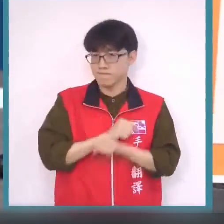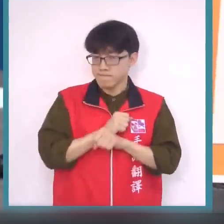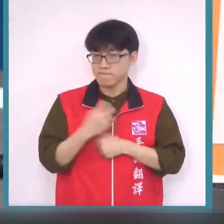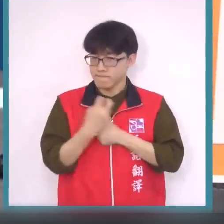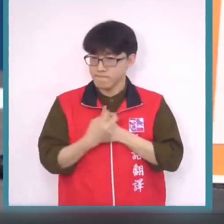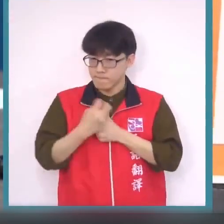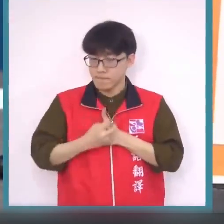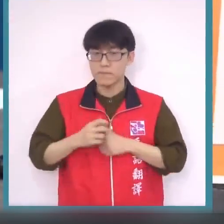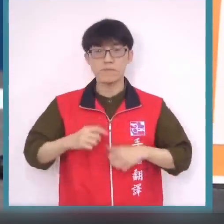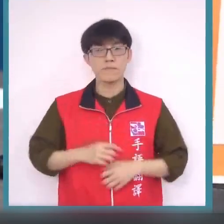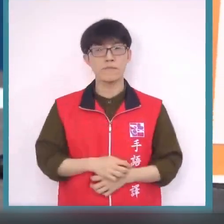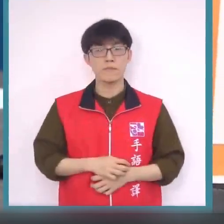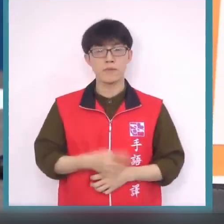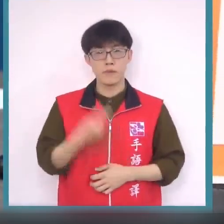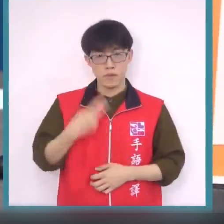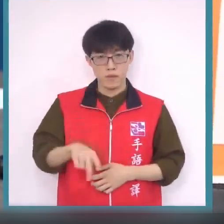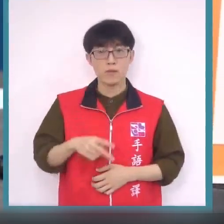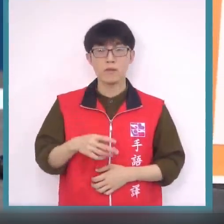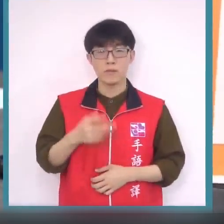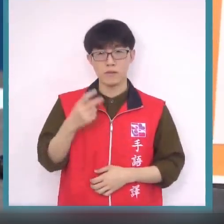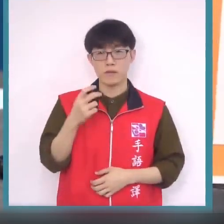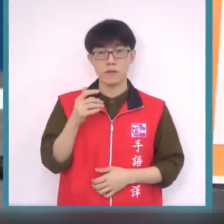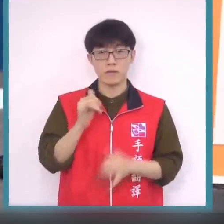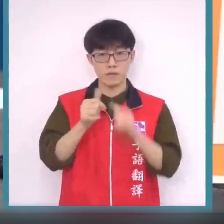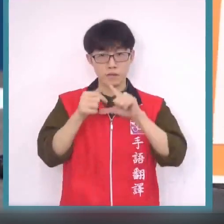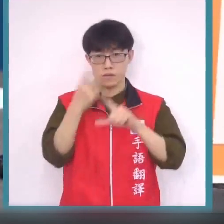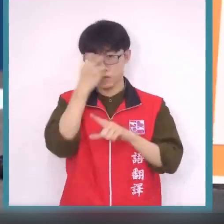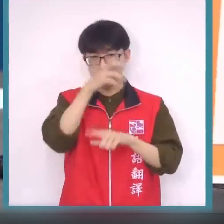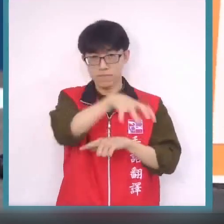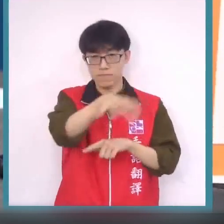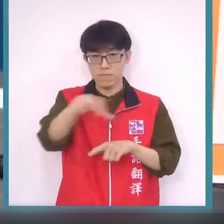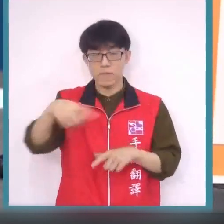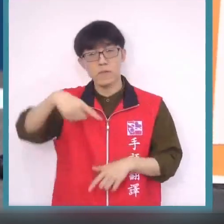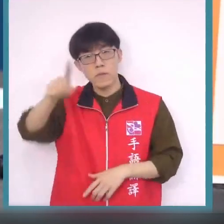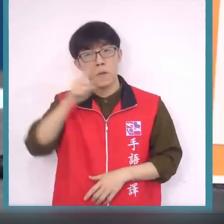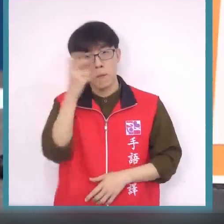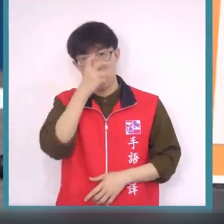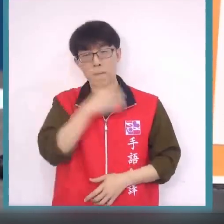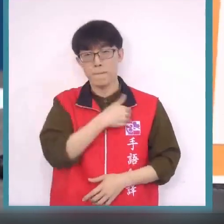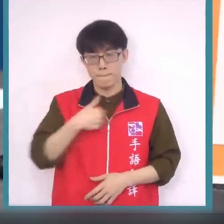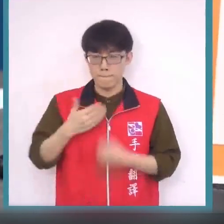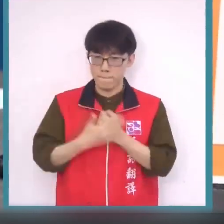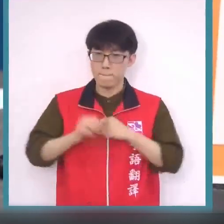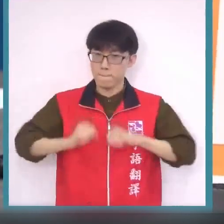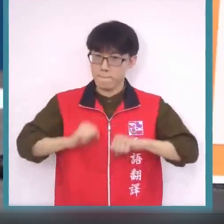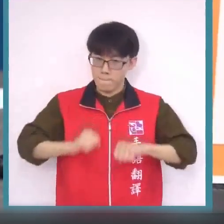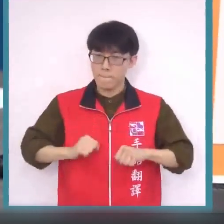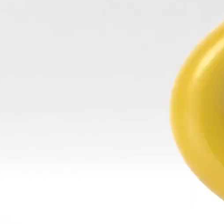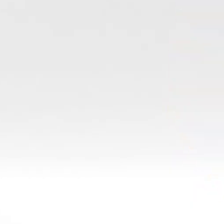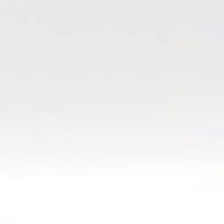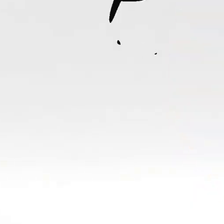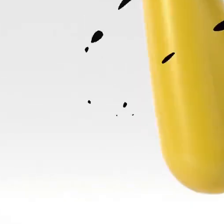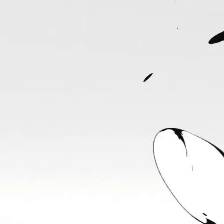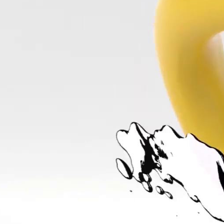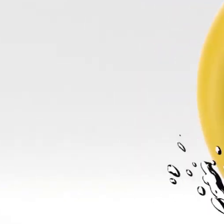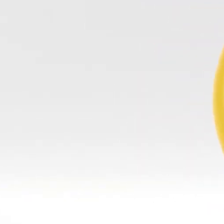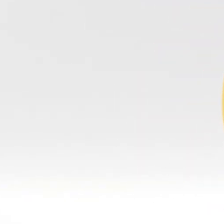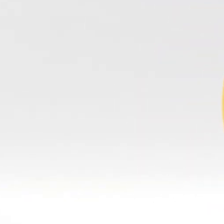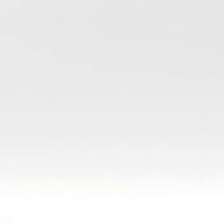那你也可以利用我们的社区采检站进行采检，那确保自己的健康以及家人健康安全。